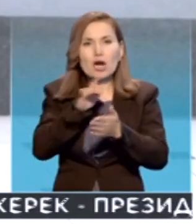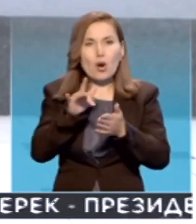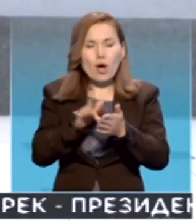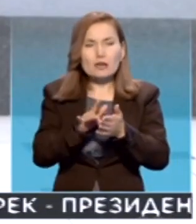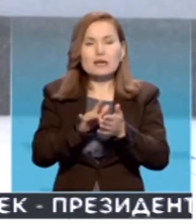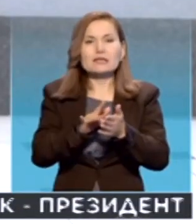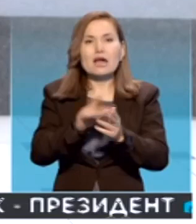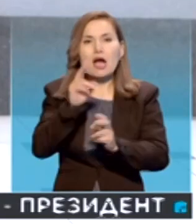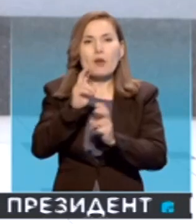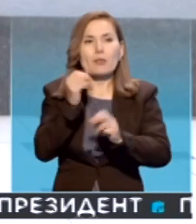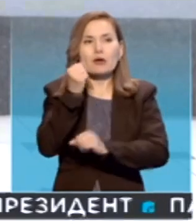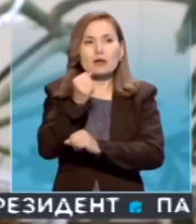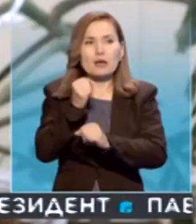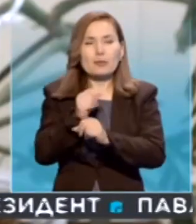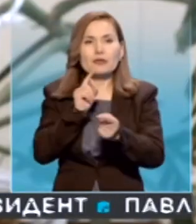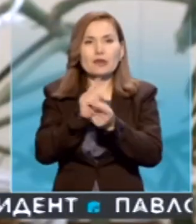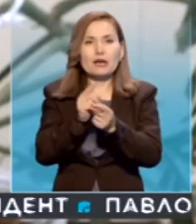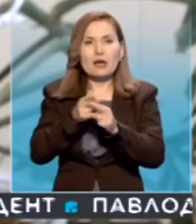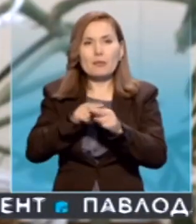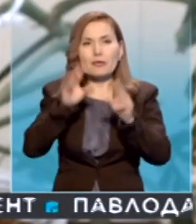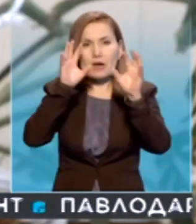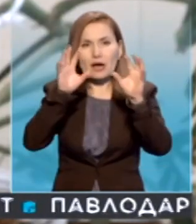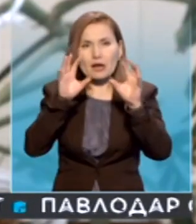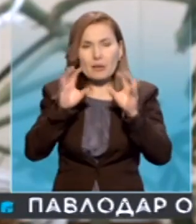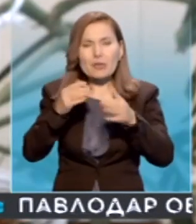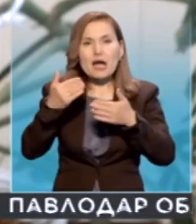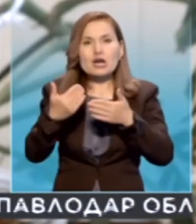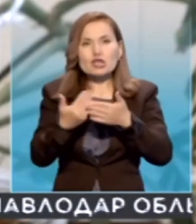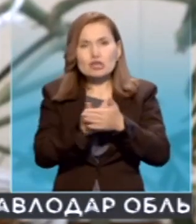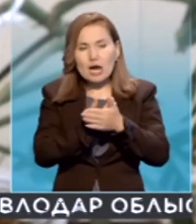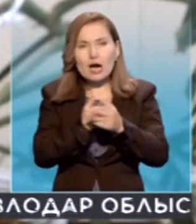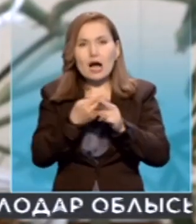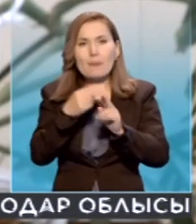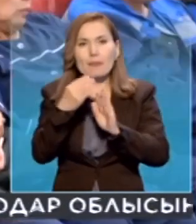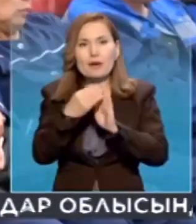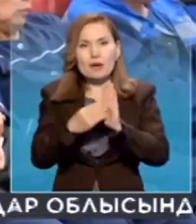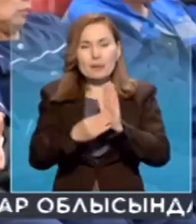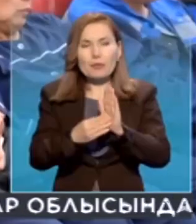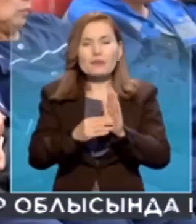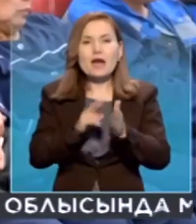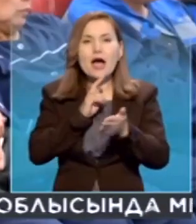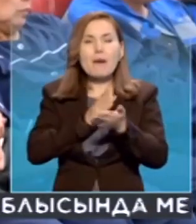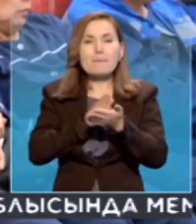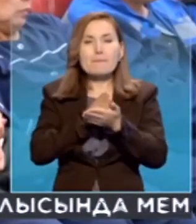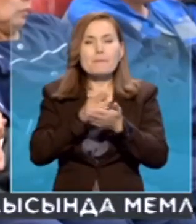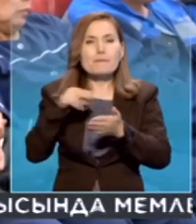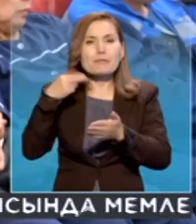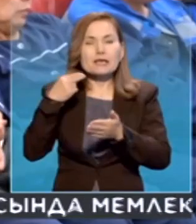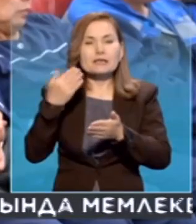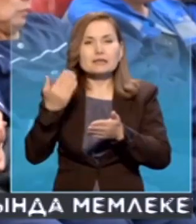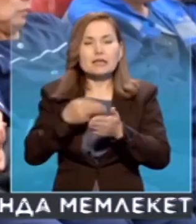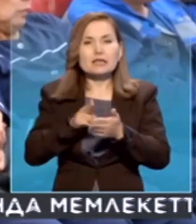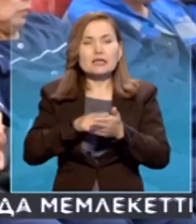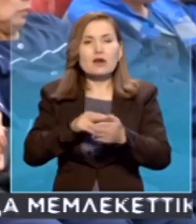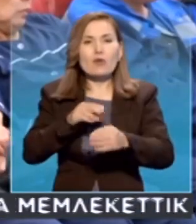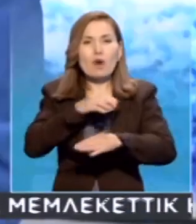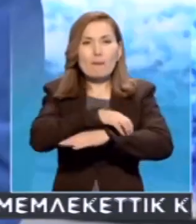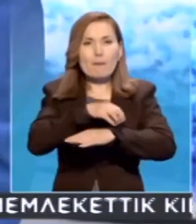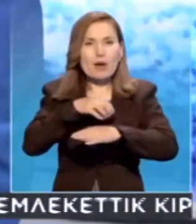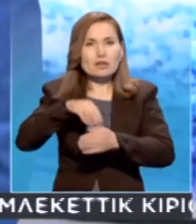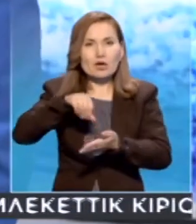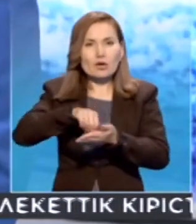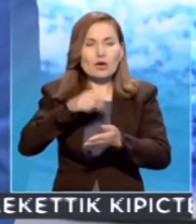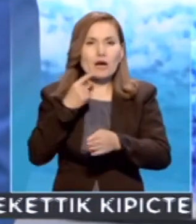зауыт қызметкерлерімен жүздесті. Конституцияның жаңа редакциясында президенттің саяси партия құрамында болмауы көзделген. Сондай-ақ мемлекет басшысының